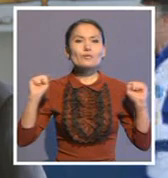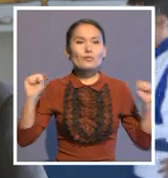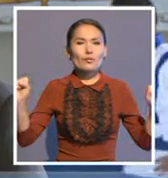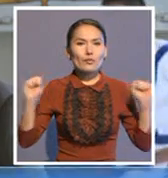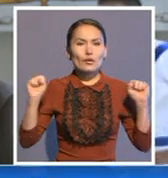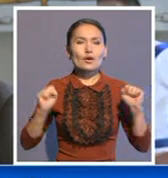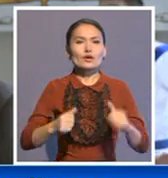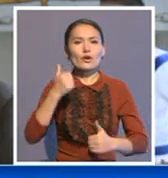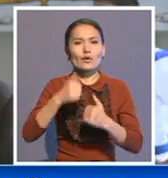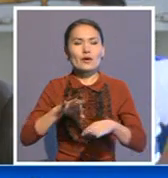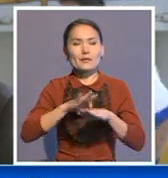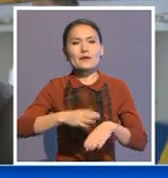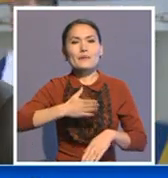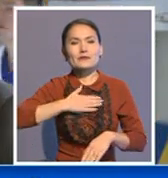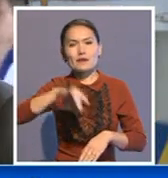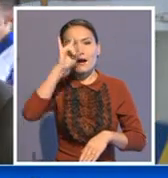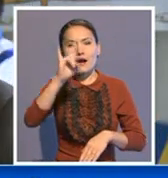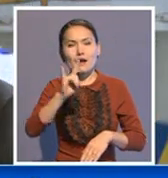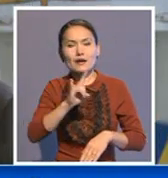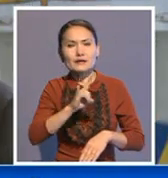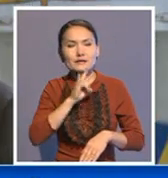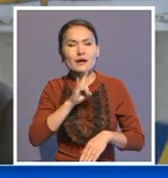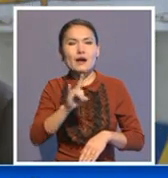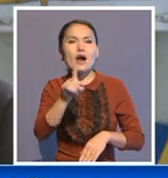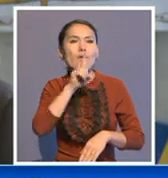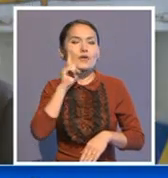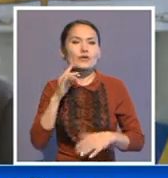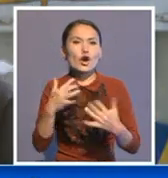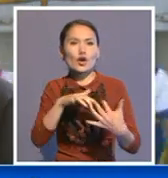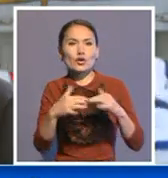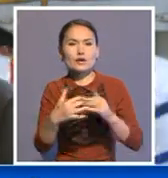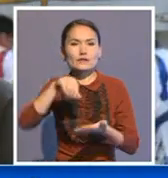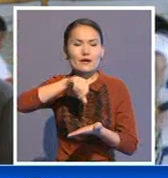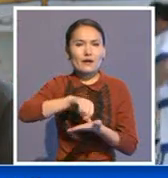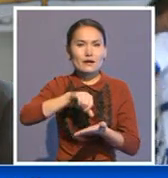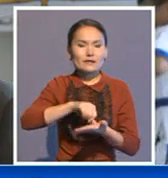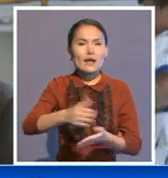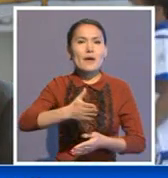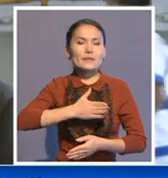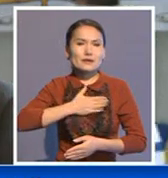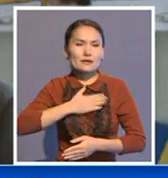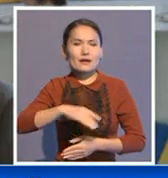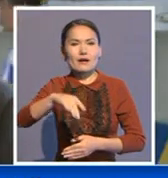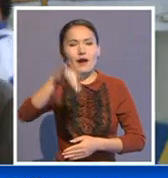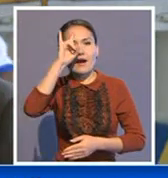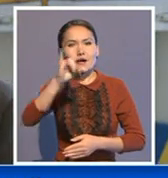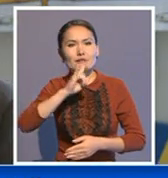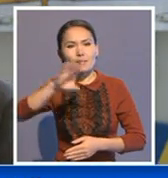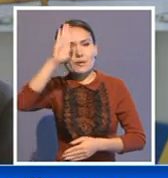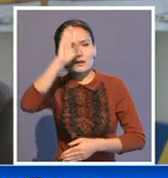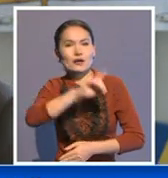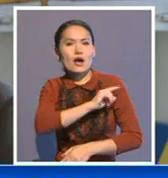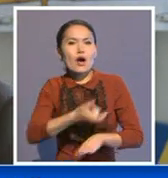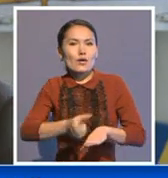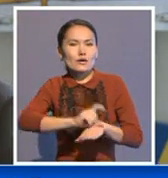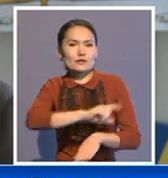студенттер арасында бірінші рет қазақ күресі турнирін өткізіп жатырмыз. Кішкентай болса да өзімізше ауқымды көрінген бұл турнирге үлкен маңыз